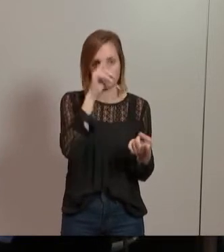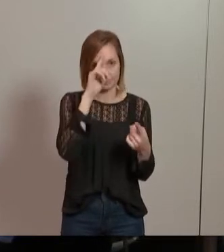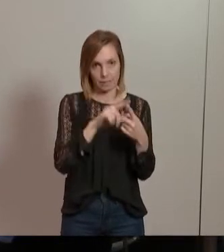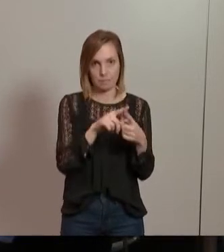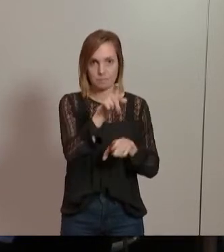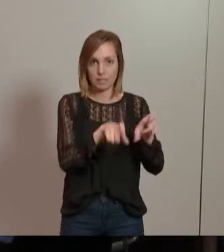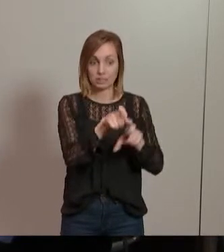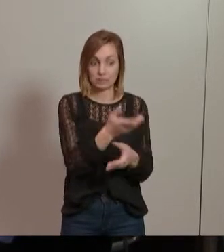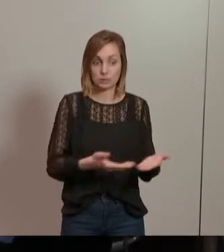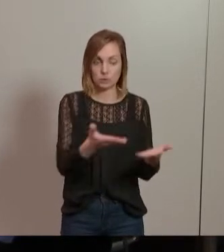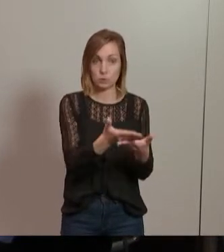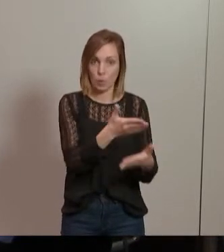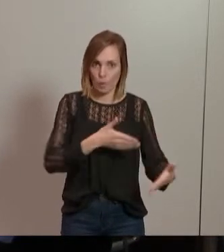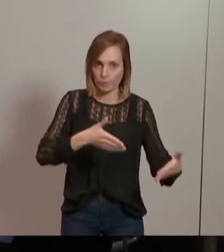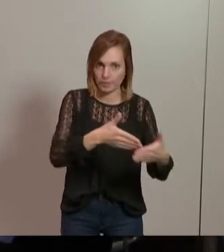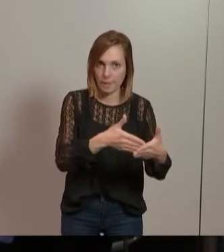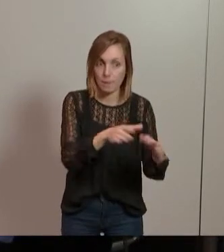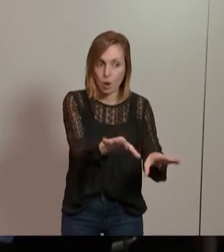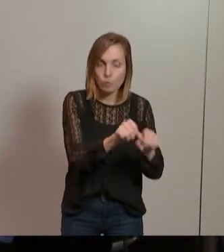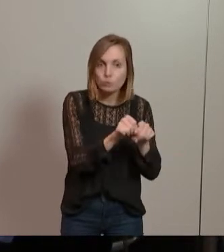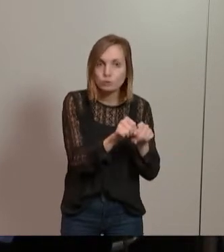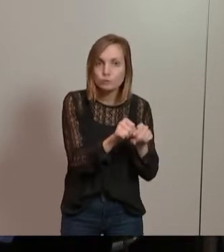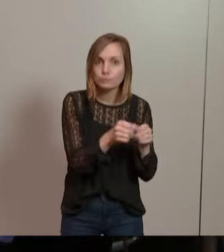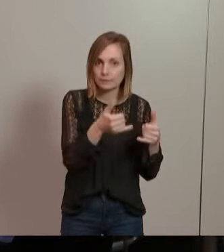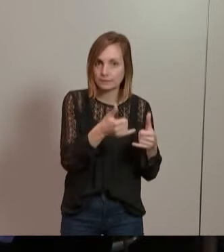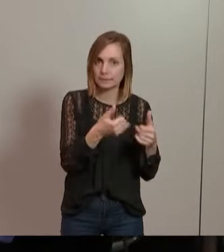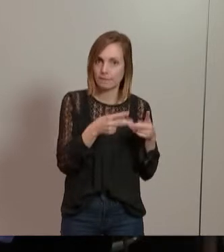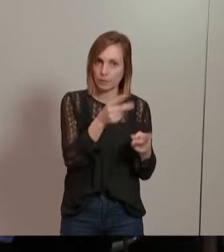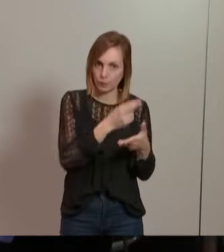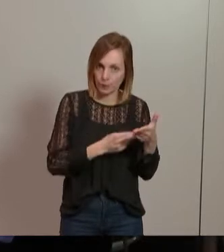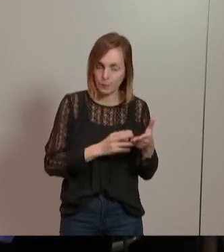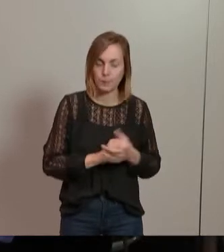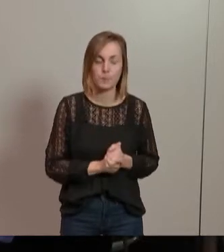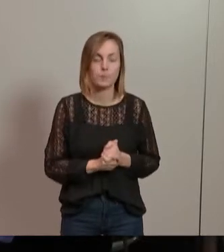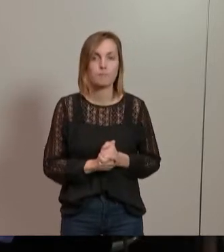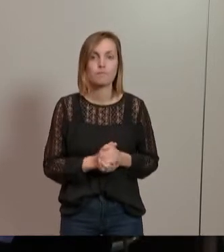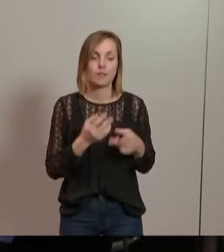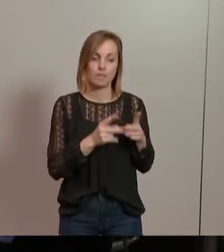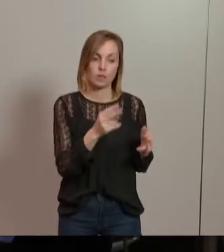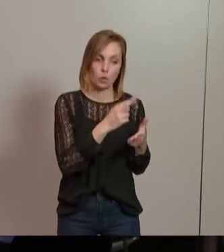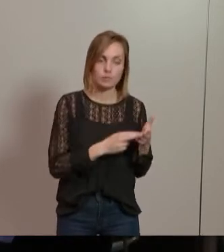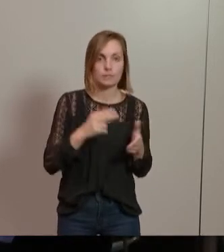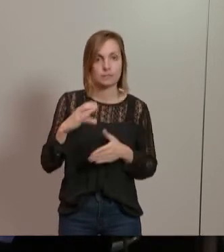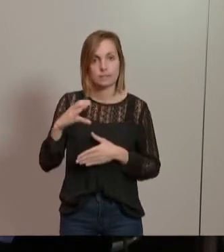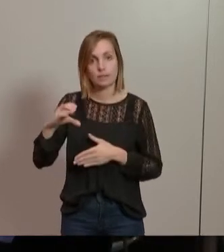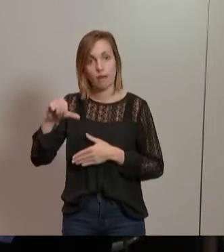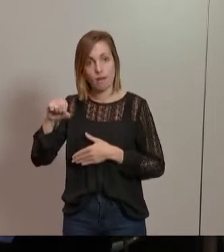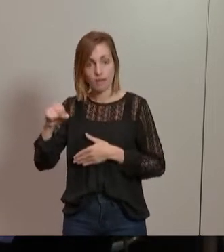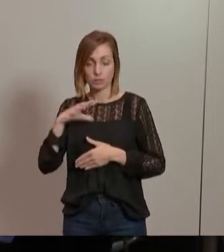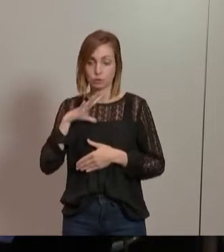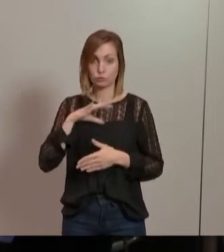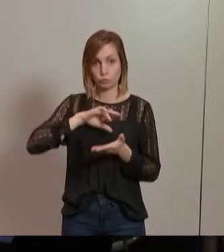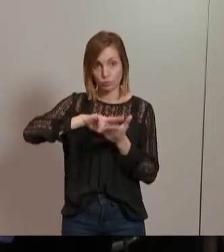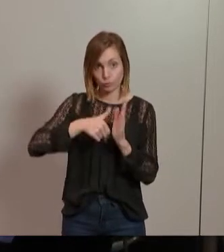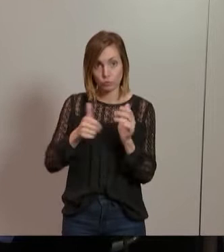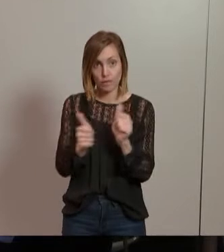en situation de handicap au sein de la ville. La ville de Rosé et le CCAS ont une convention avec